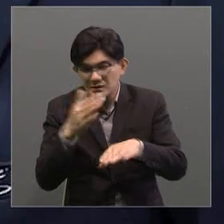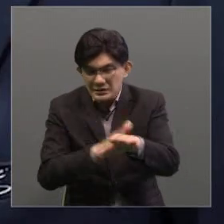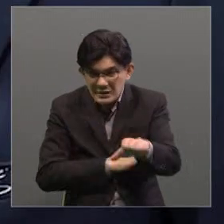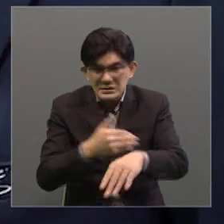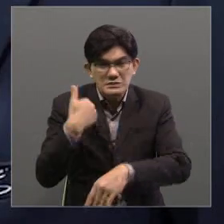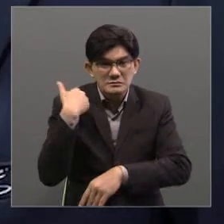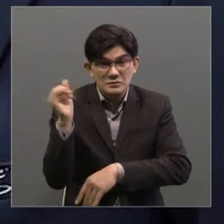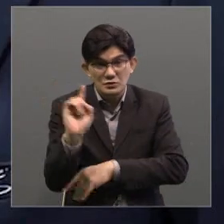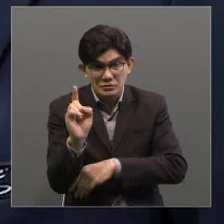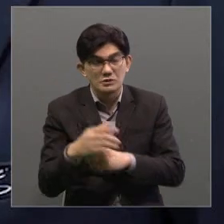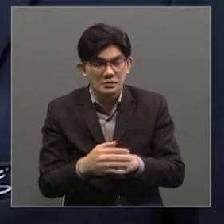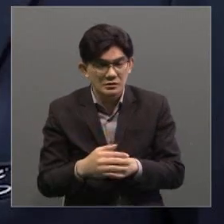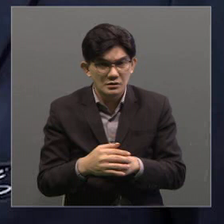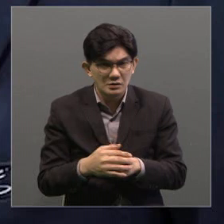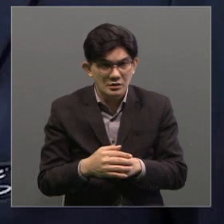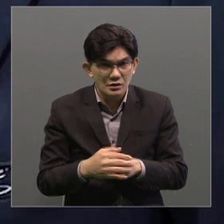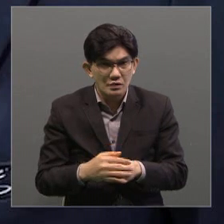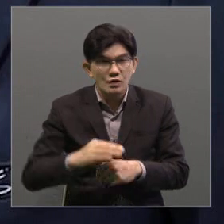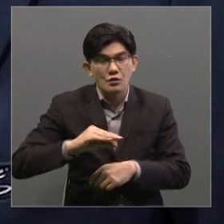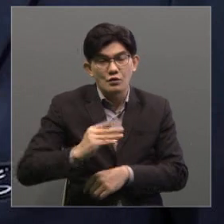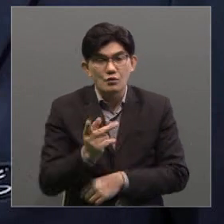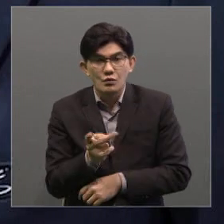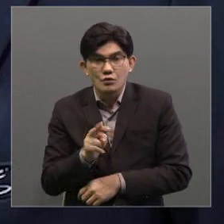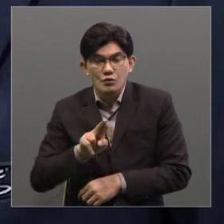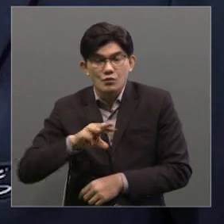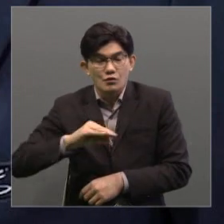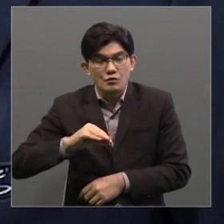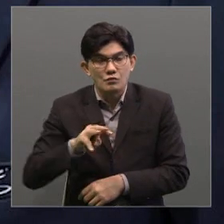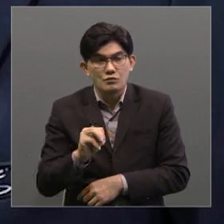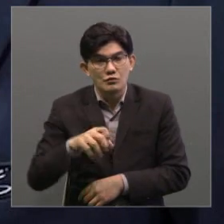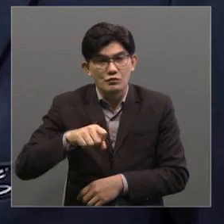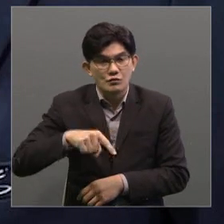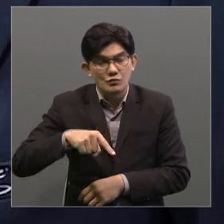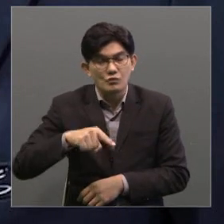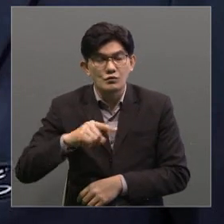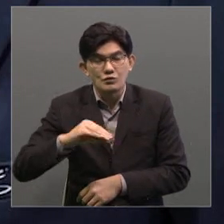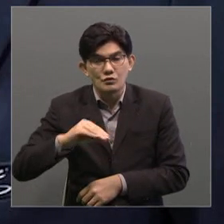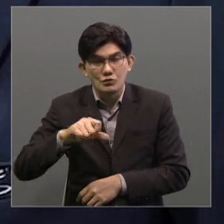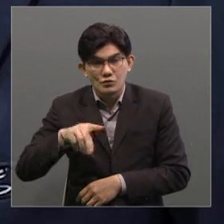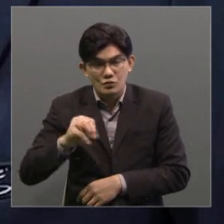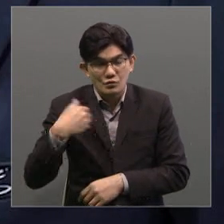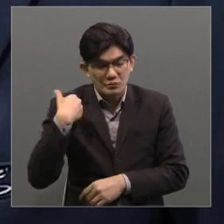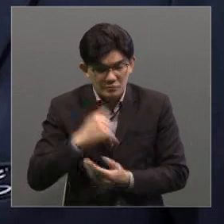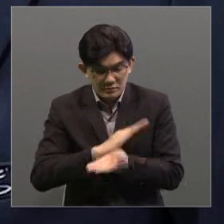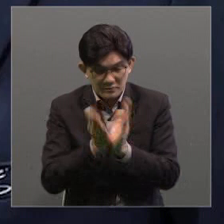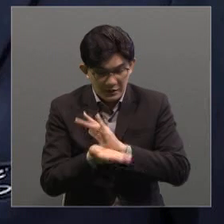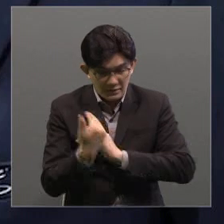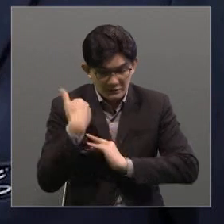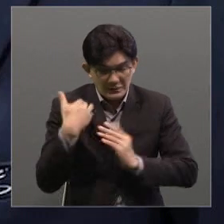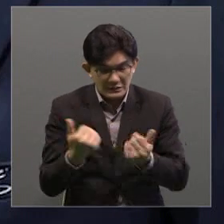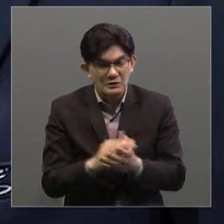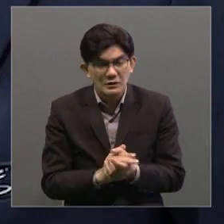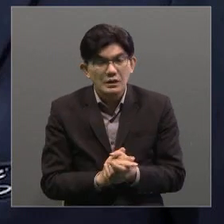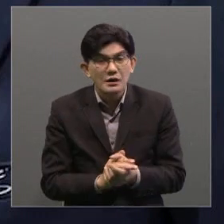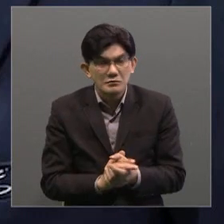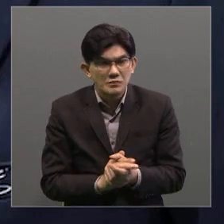เวลานานก็จะทำให้ระดับโครโมโซมเลยนะครับระดับโครโมโซมของเซลล์ในร่างกายเปลี่ยนแปลงถึงระดับ DNA